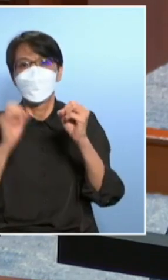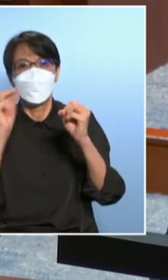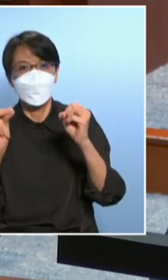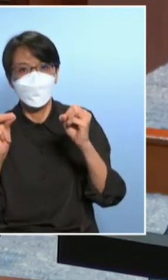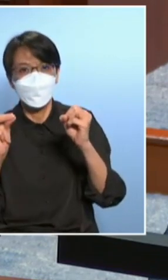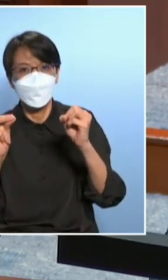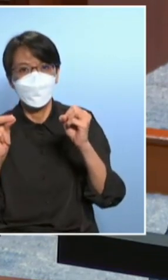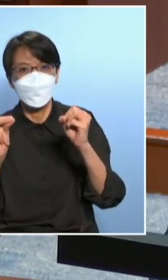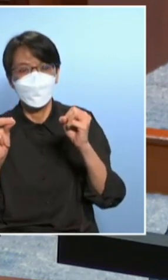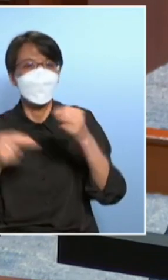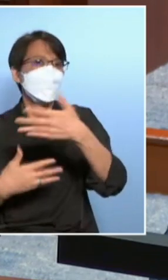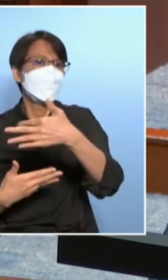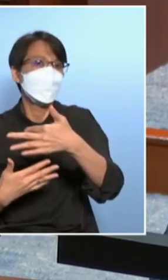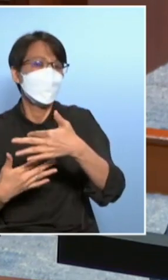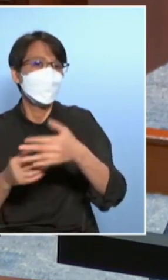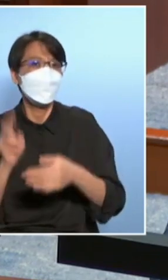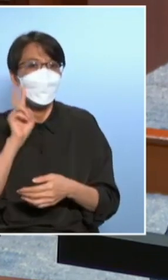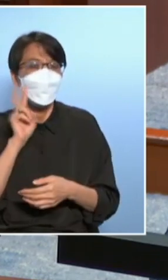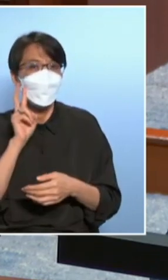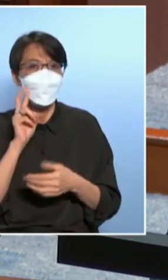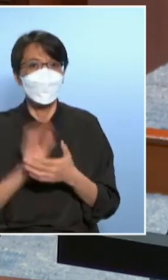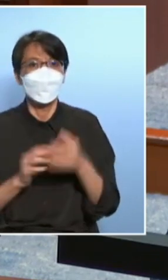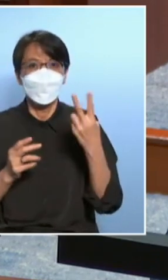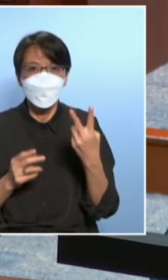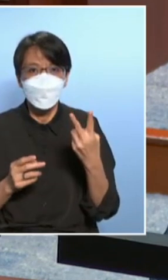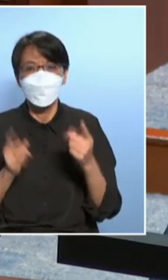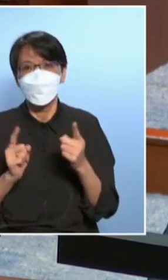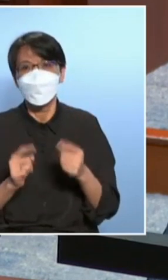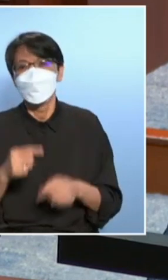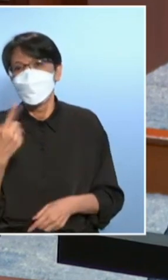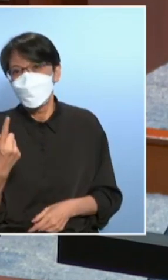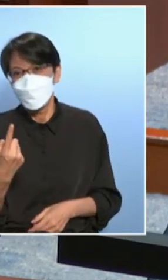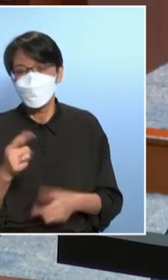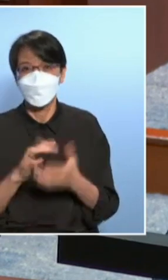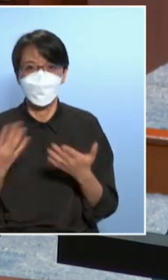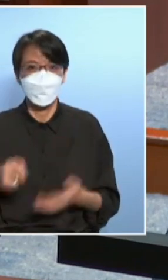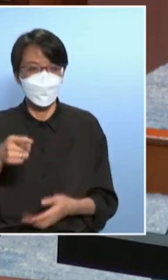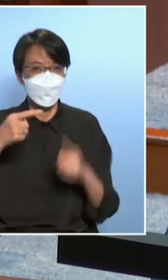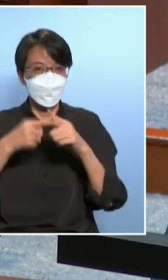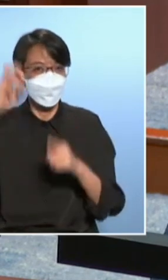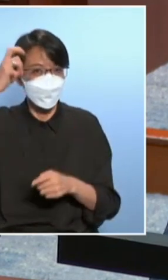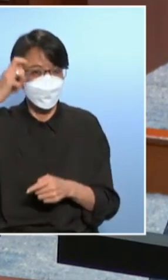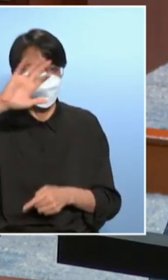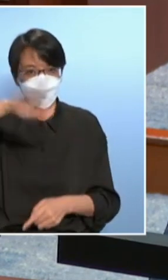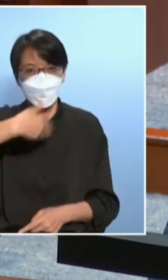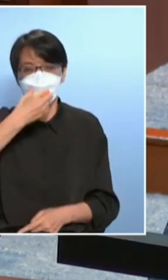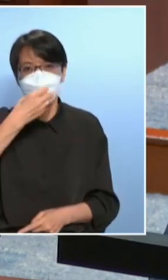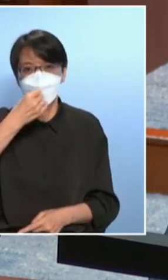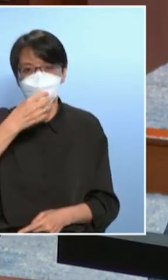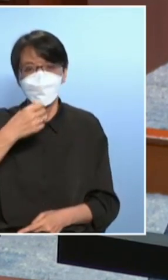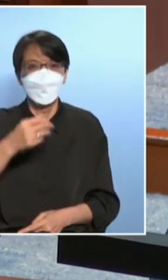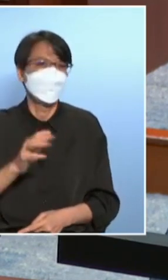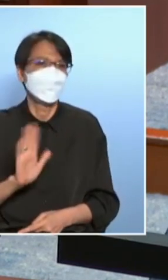數字呢？咁因為如果就縱使你話2又好1又好話咧，我相信嗰啲人考慮嚟香港嘅機會咧，其實都唔高